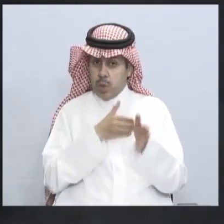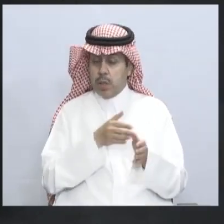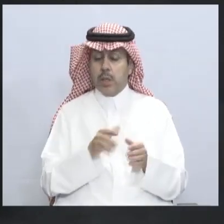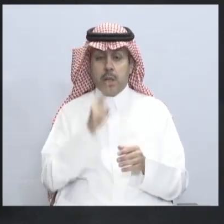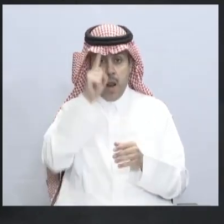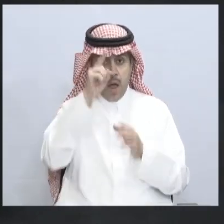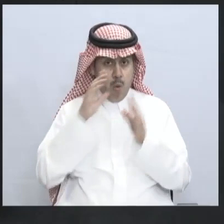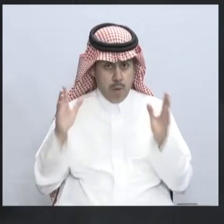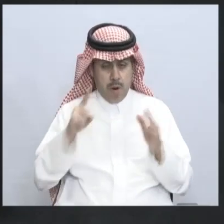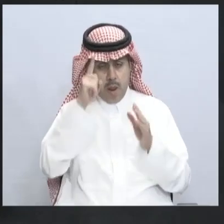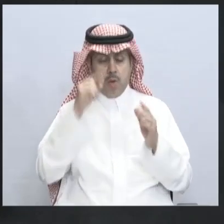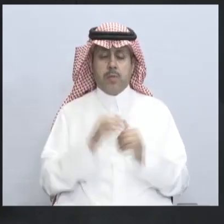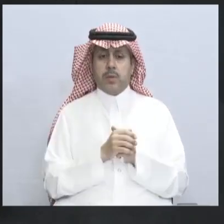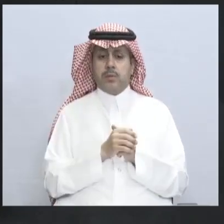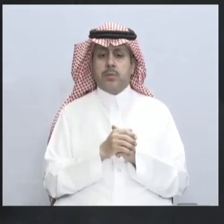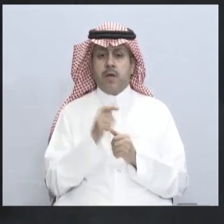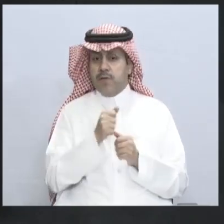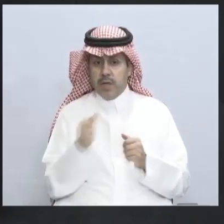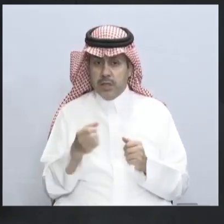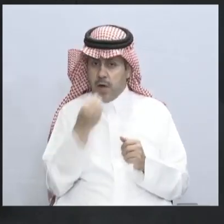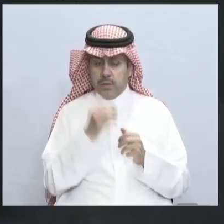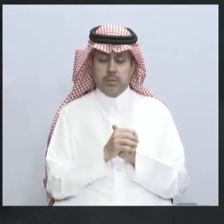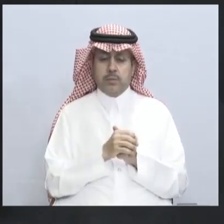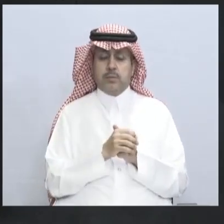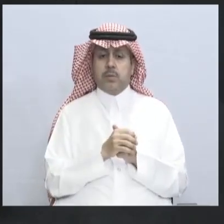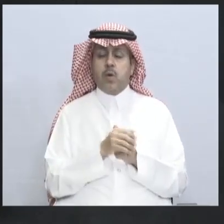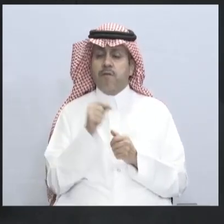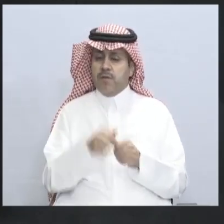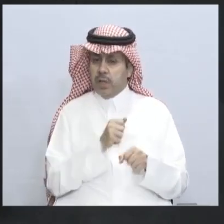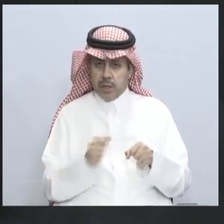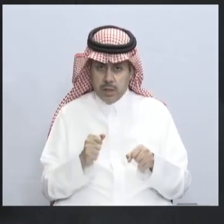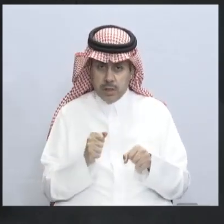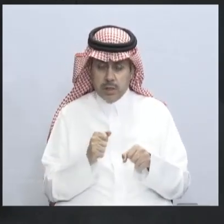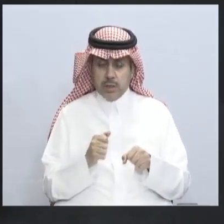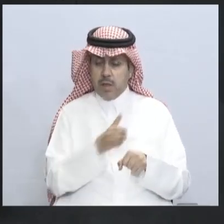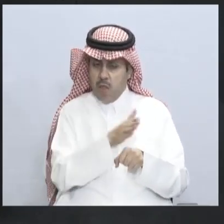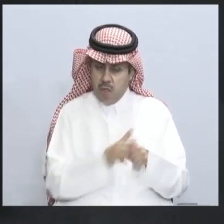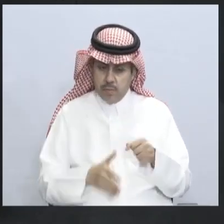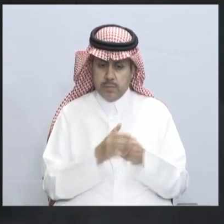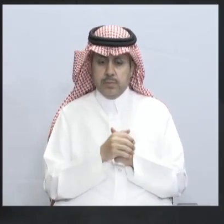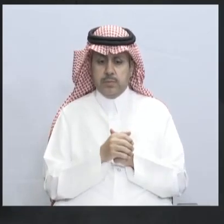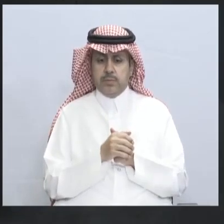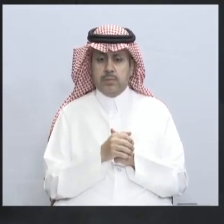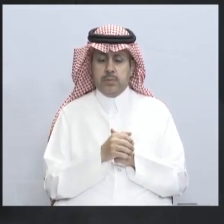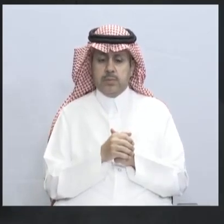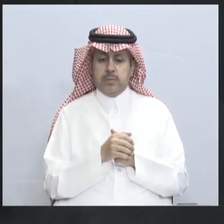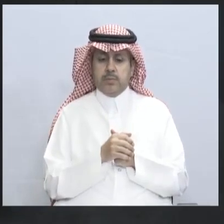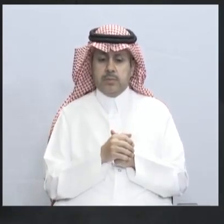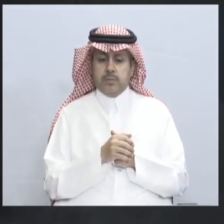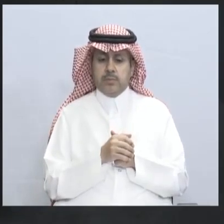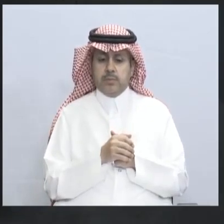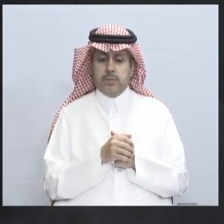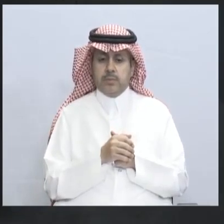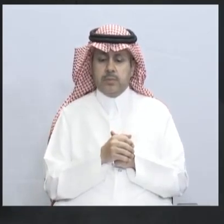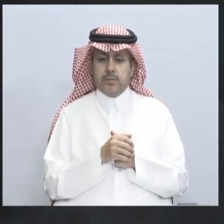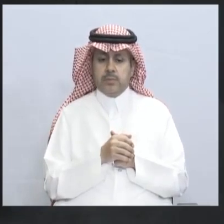الفطر وكذلكم يسن التكبير في عيد الاضحى في عيد الاضحى